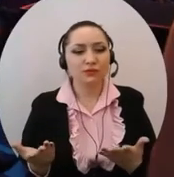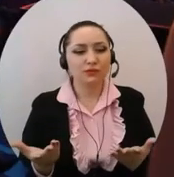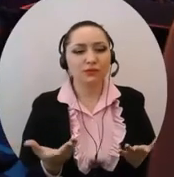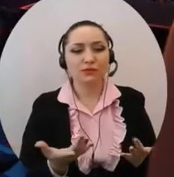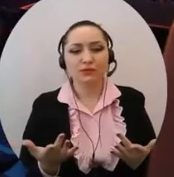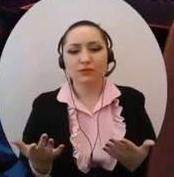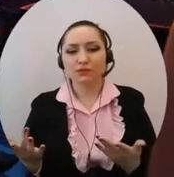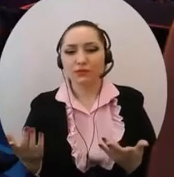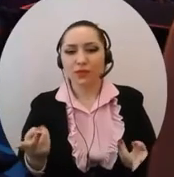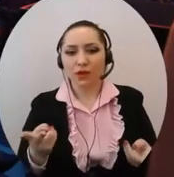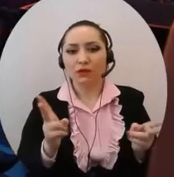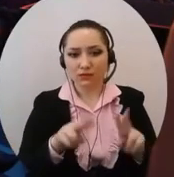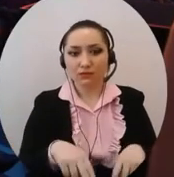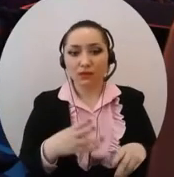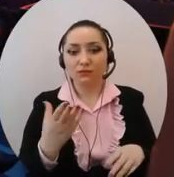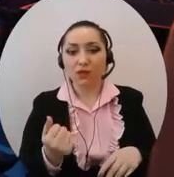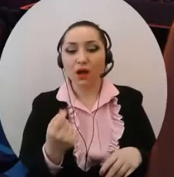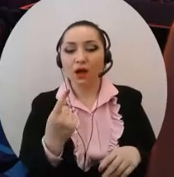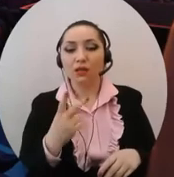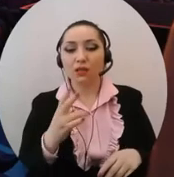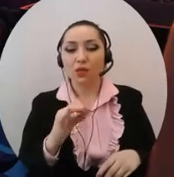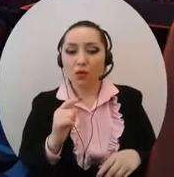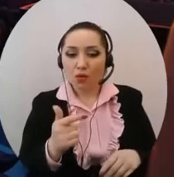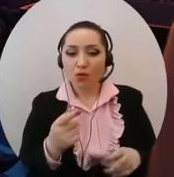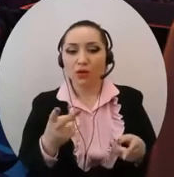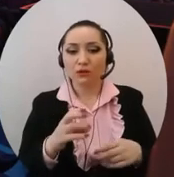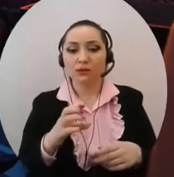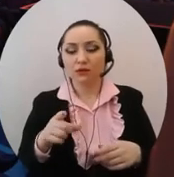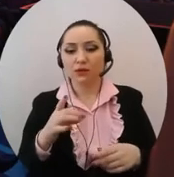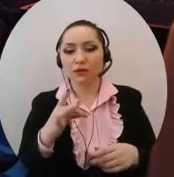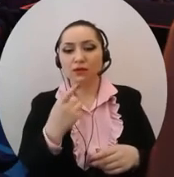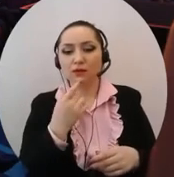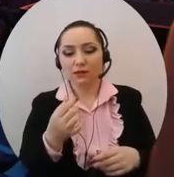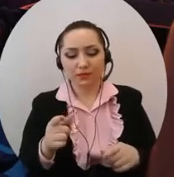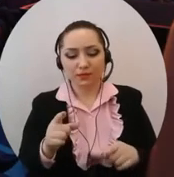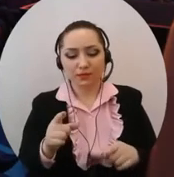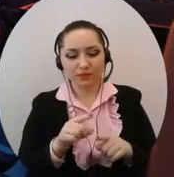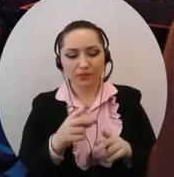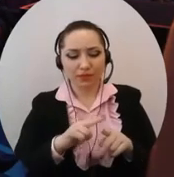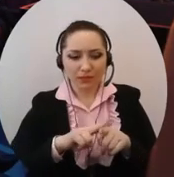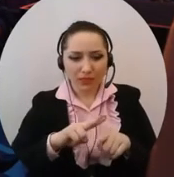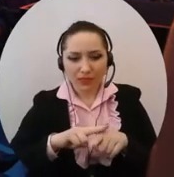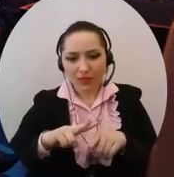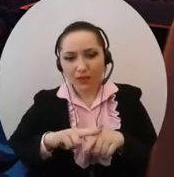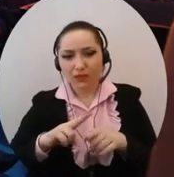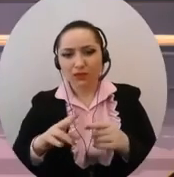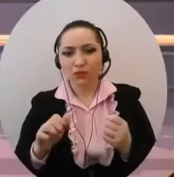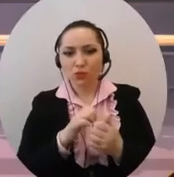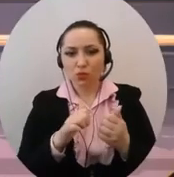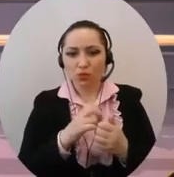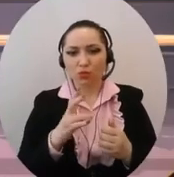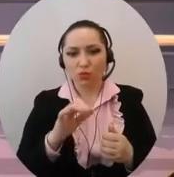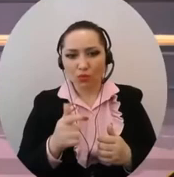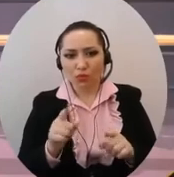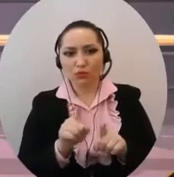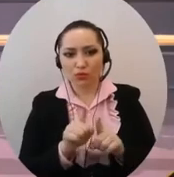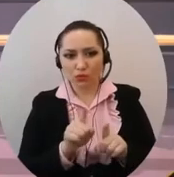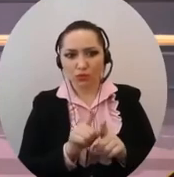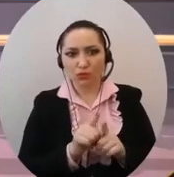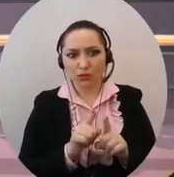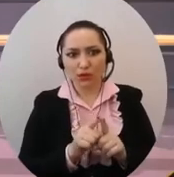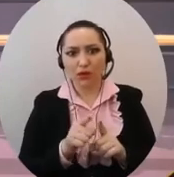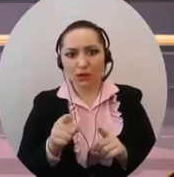Остался, да, крем для ножек с аллантоином, ранозаживляющий трещинки при сухой коже ног, которая тоже, ну, как бы нам очень